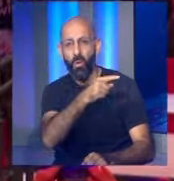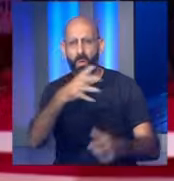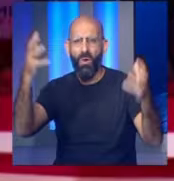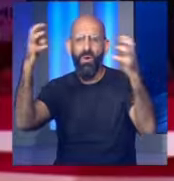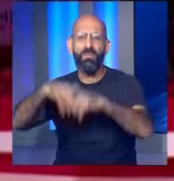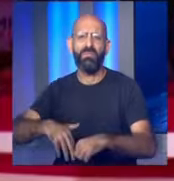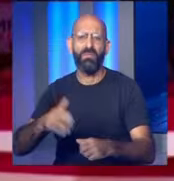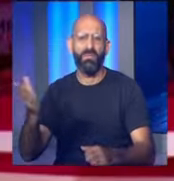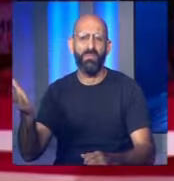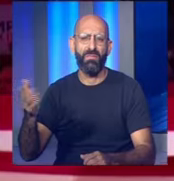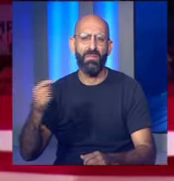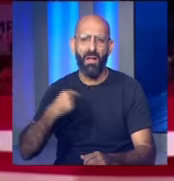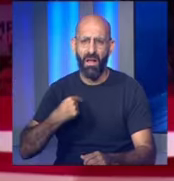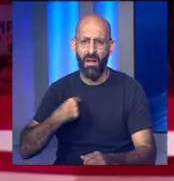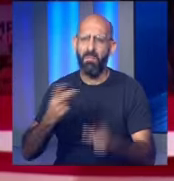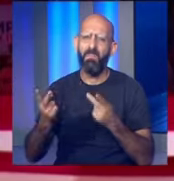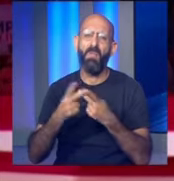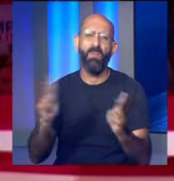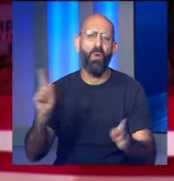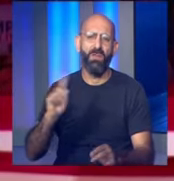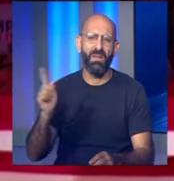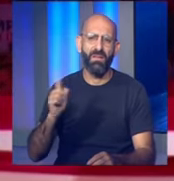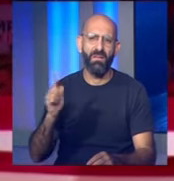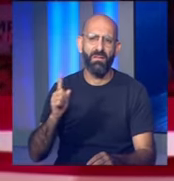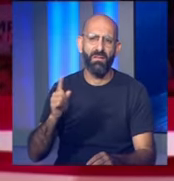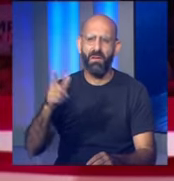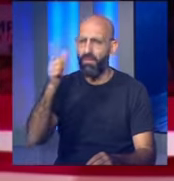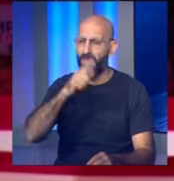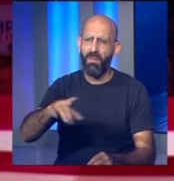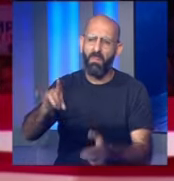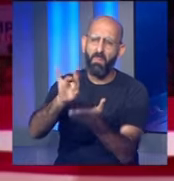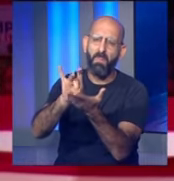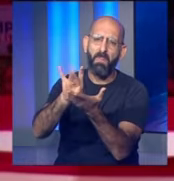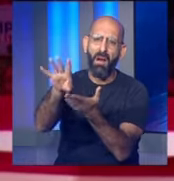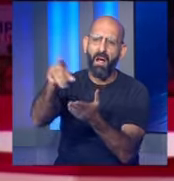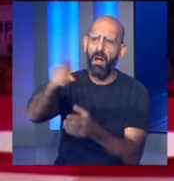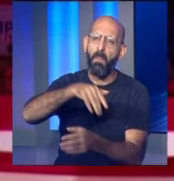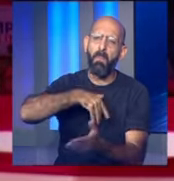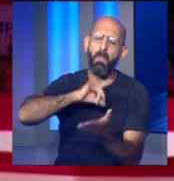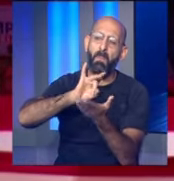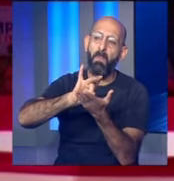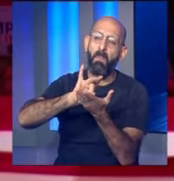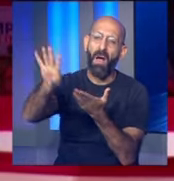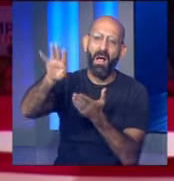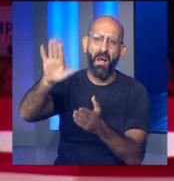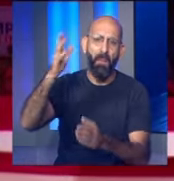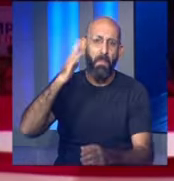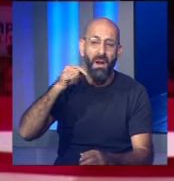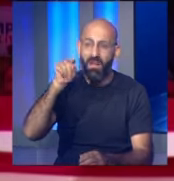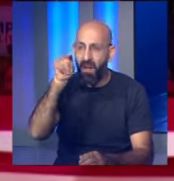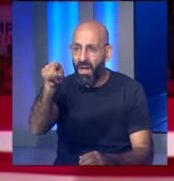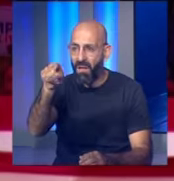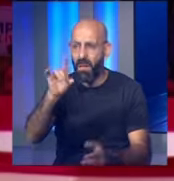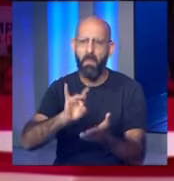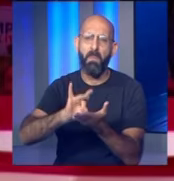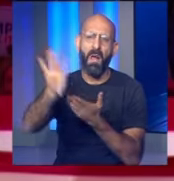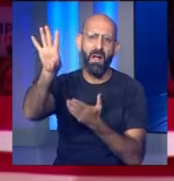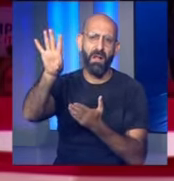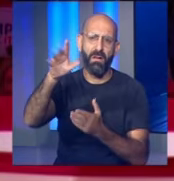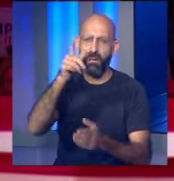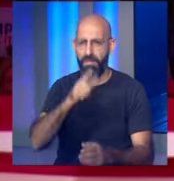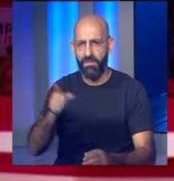الشهيرة مهاجما هاريس: لقد دمرت بلدنا، لن نتحمل ذلك بعد الآن يا كامالا، أنت مطرودة،